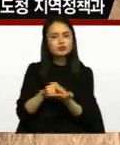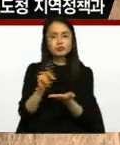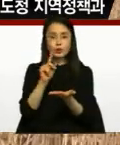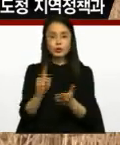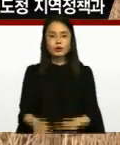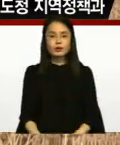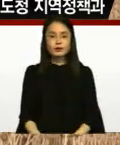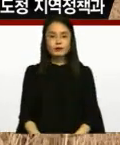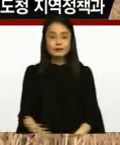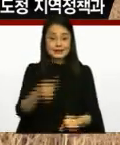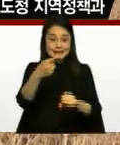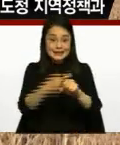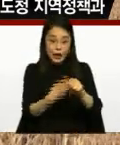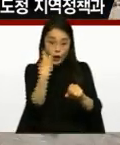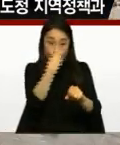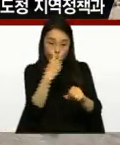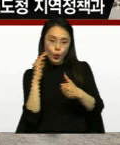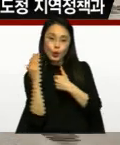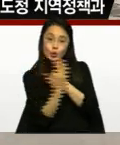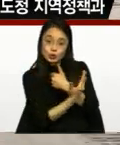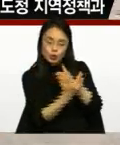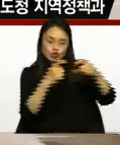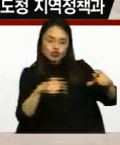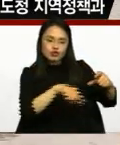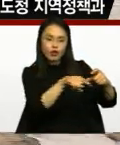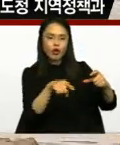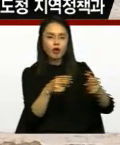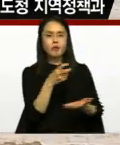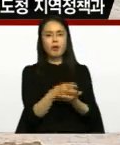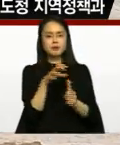지역보다도 더 많은 규제를 하고 있는 지역인데요. 네.